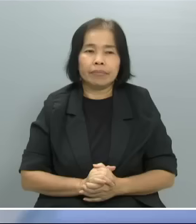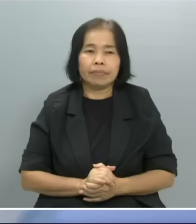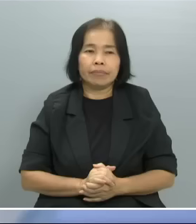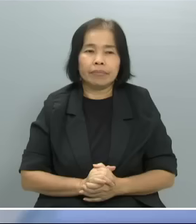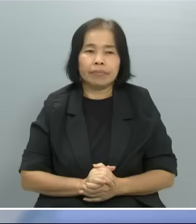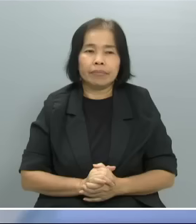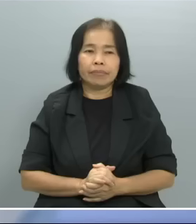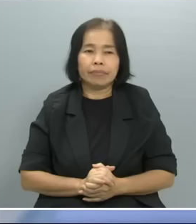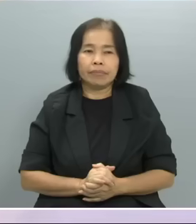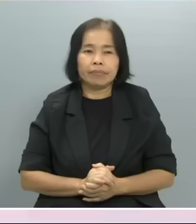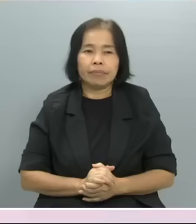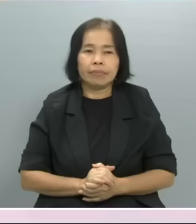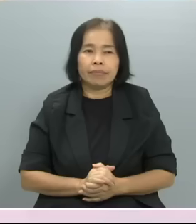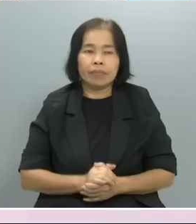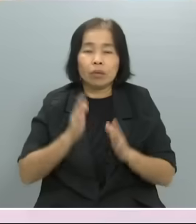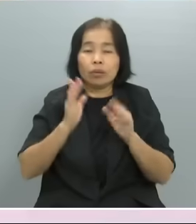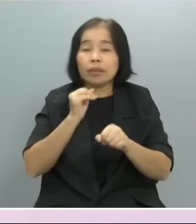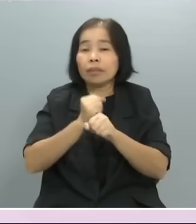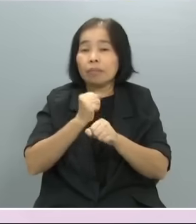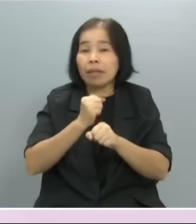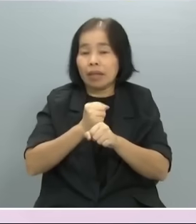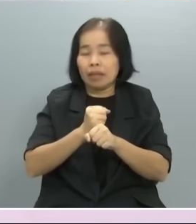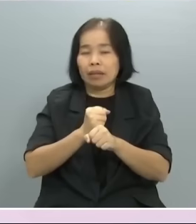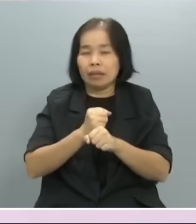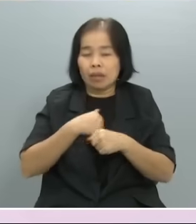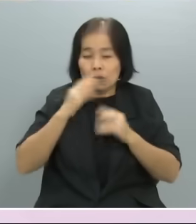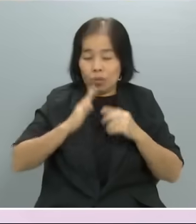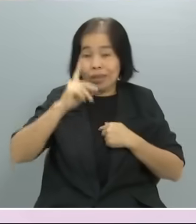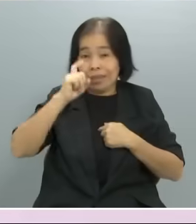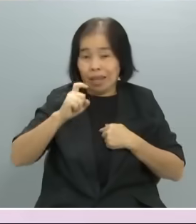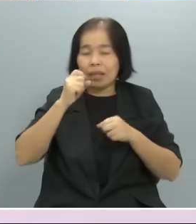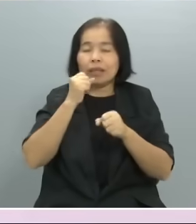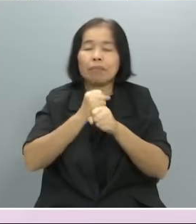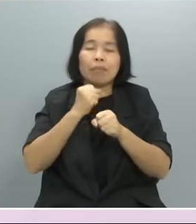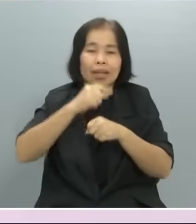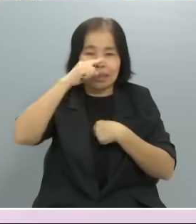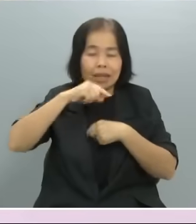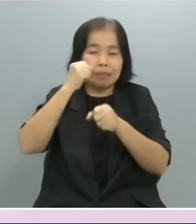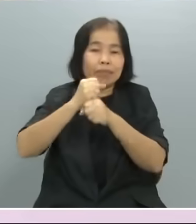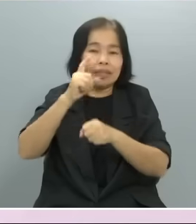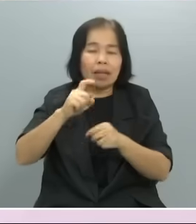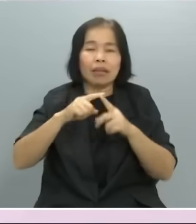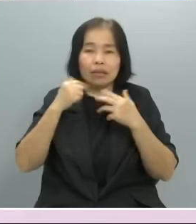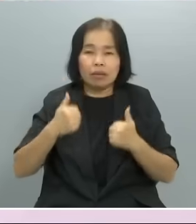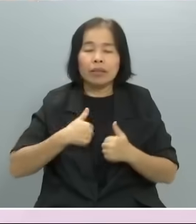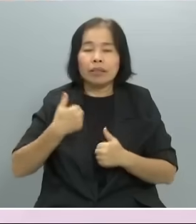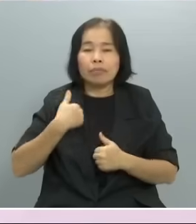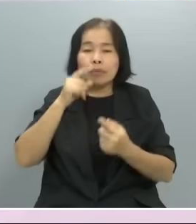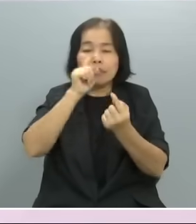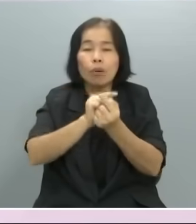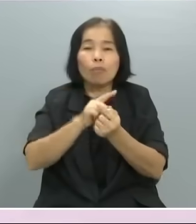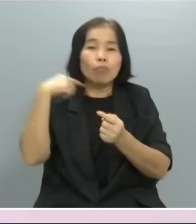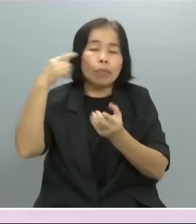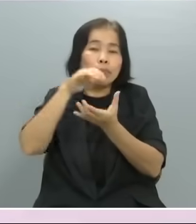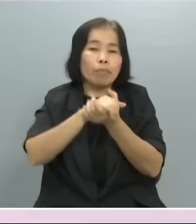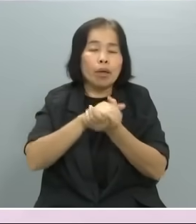ขณะที่หนึ่งในแรงงานไทยที่เสียชีวิตจากเหตุการณ์นี้นะคะผู้สือขาวเองได้ไปพบกับภรรยาของ